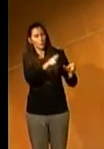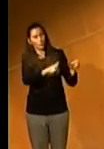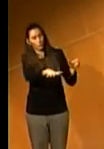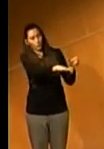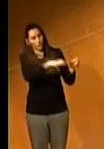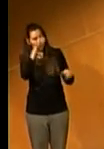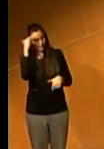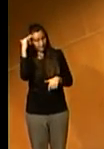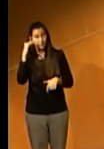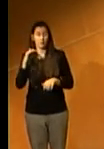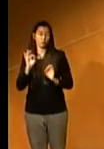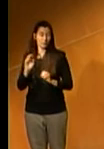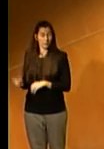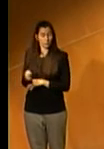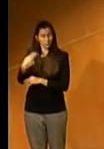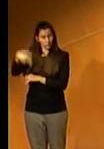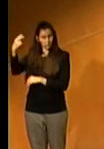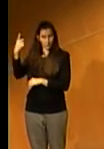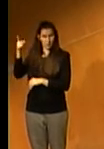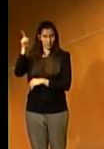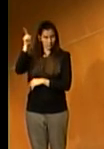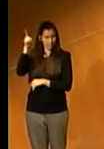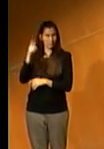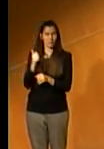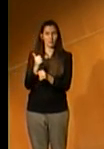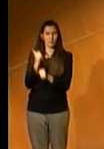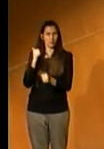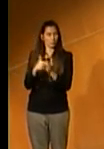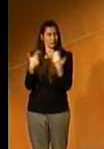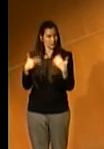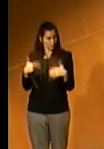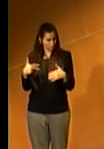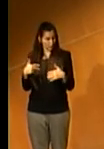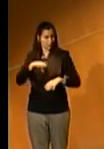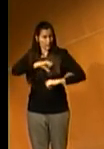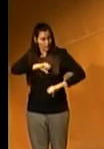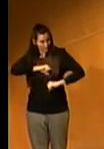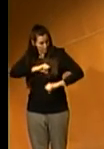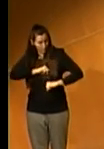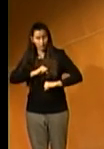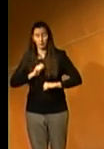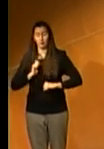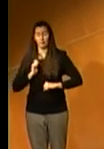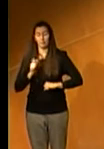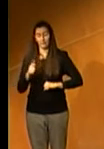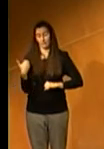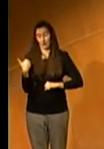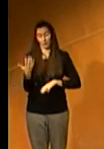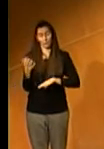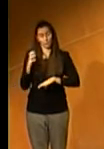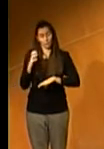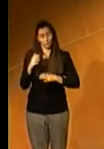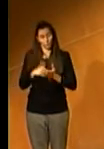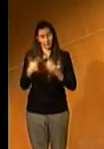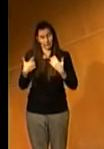l'Éducation nationale a expérimenté en 2018... et elle généralise depuis la rentrée 2019 le pôle inclusif